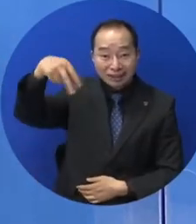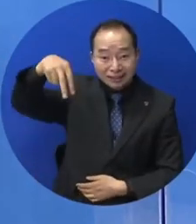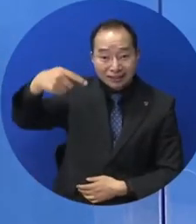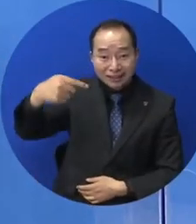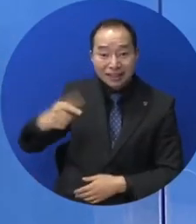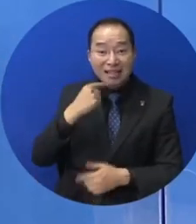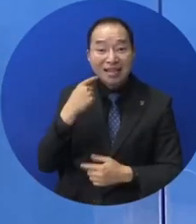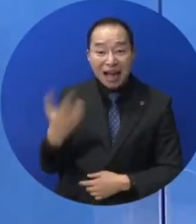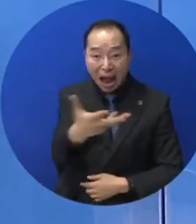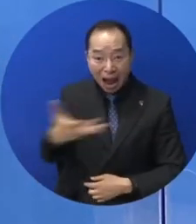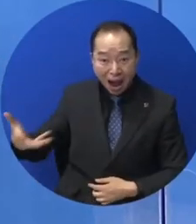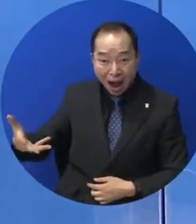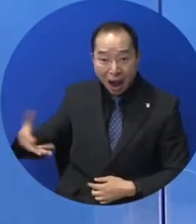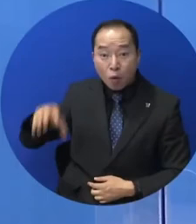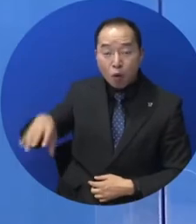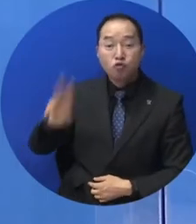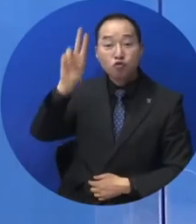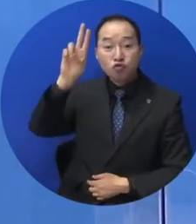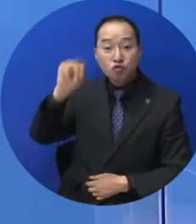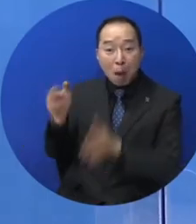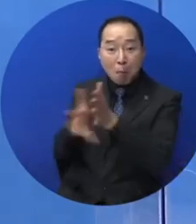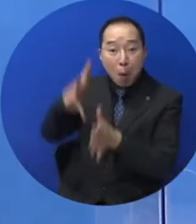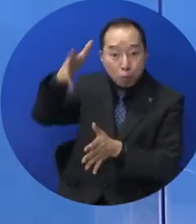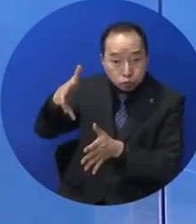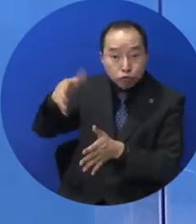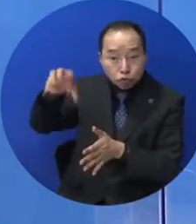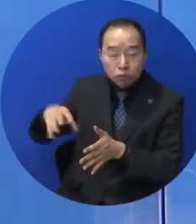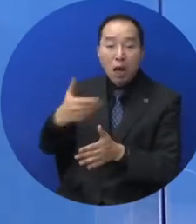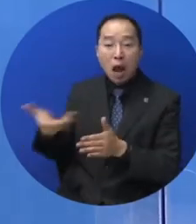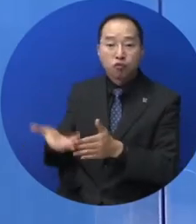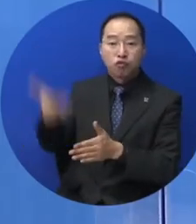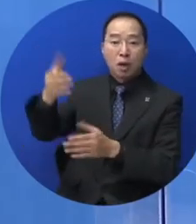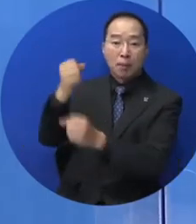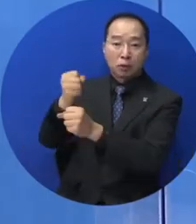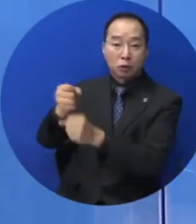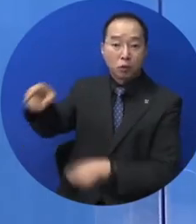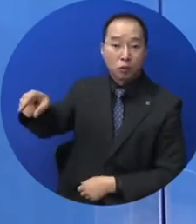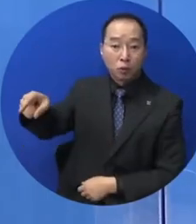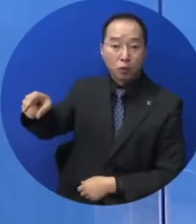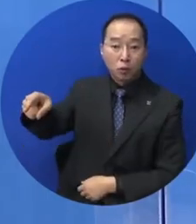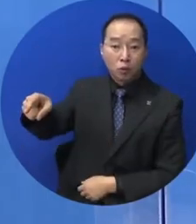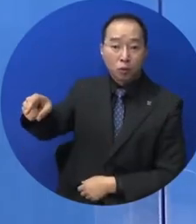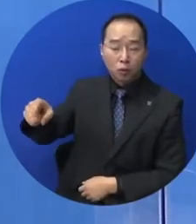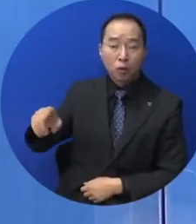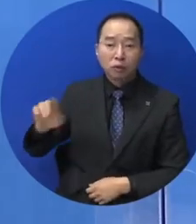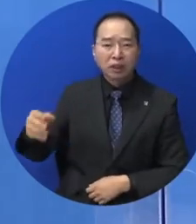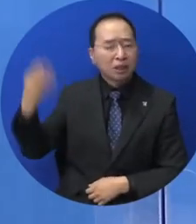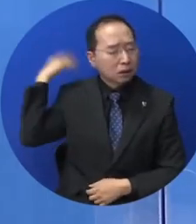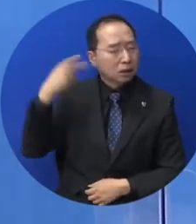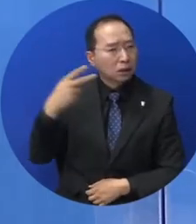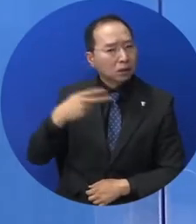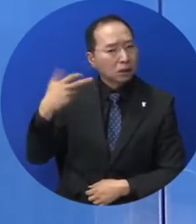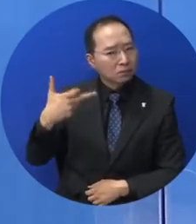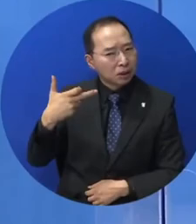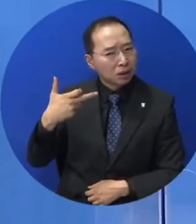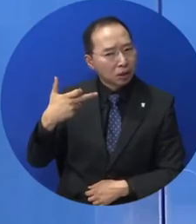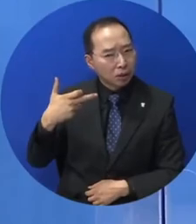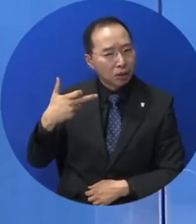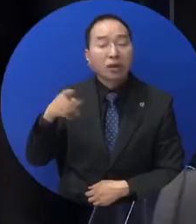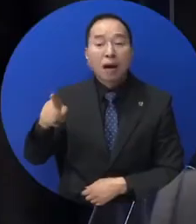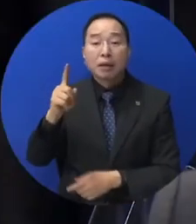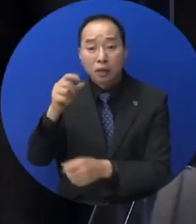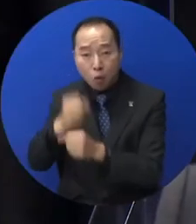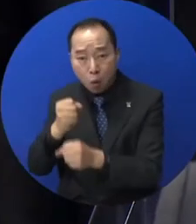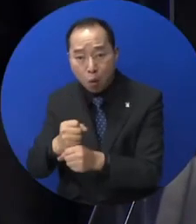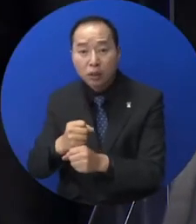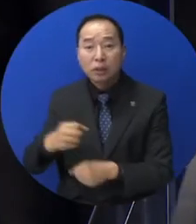1952년도에 유엔본부를 이미 강변도로 위에 세웠습니다. 코넬 메디컬 센터라고 하는 것은 2017년도에 세웠고요. 록펠러